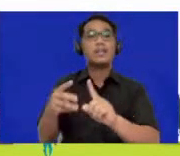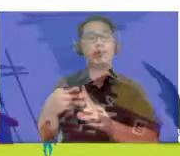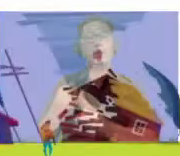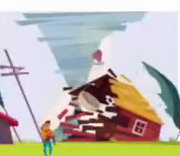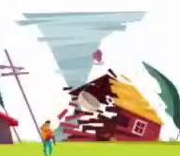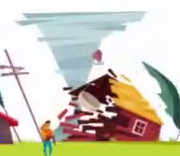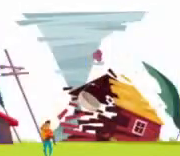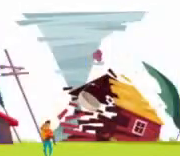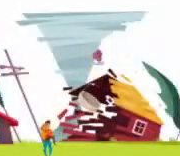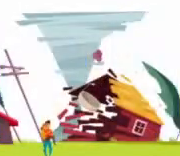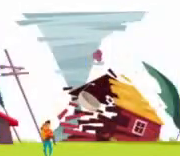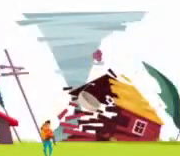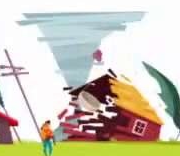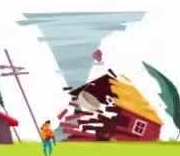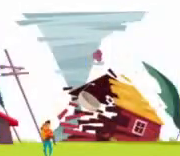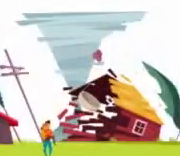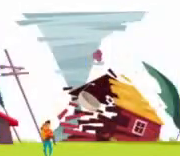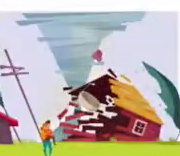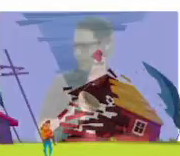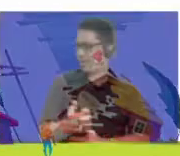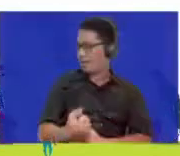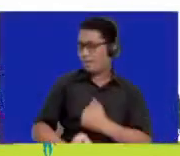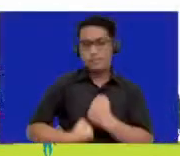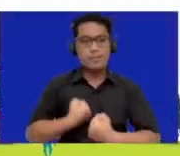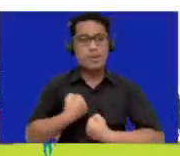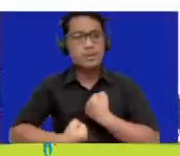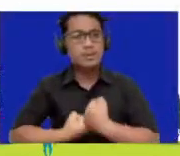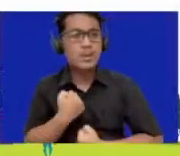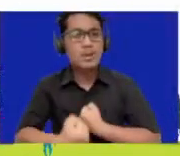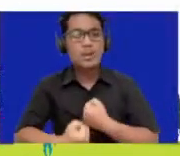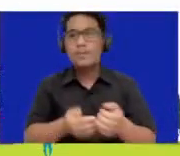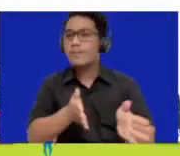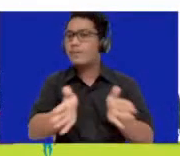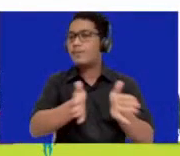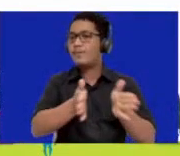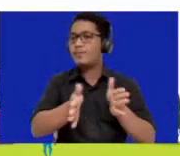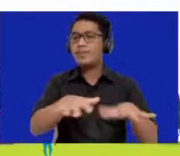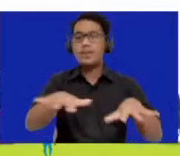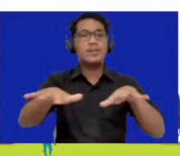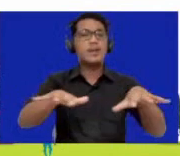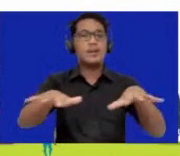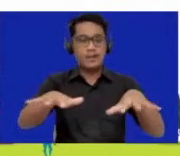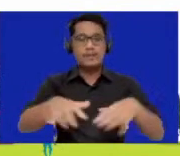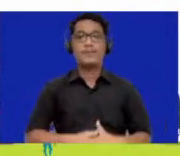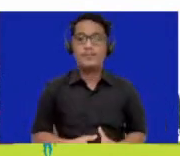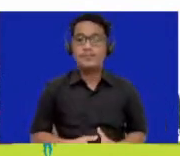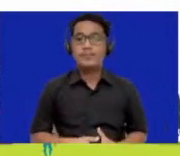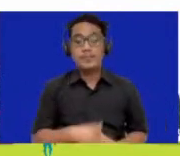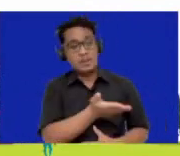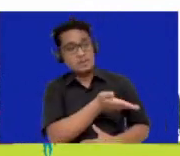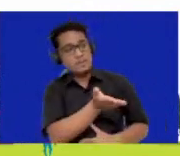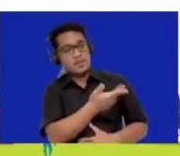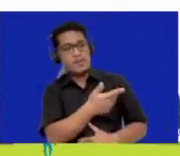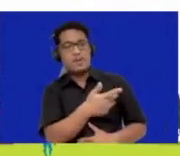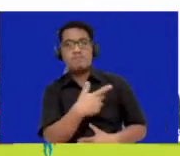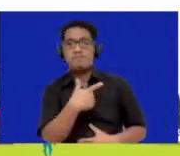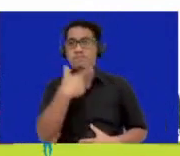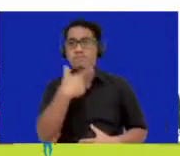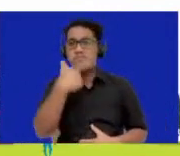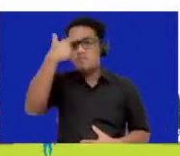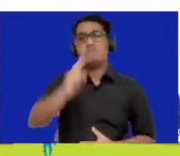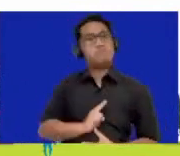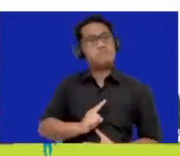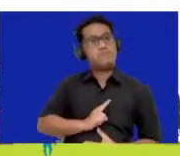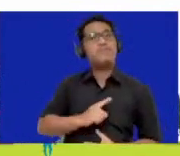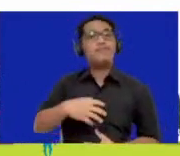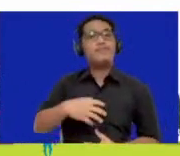bisa melakukan kegiatan penanggulangan bencana, mereka itu merasa optimis dan yakin bahwa apa yang